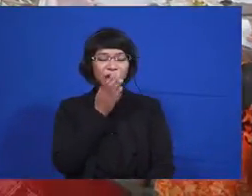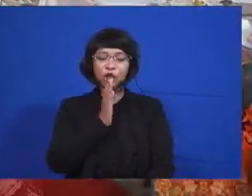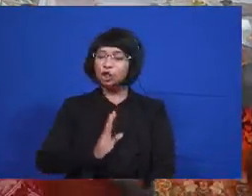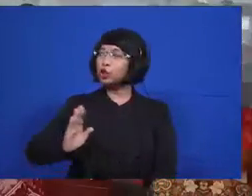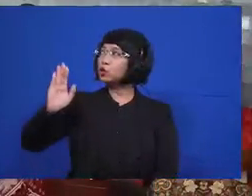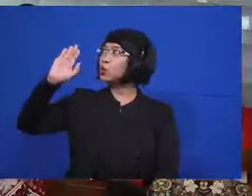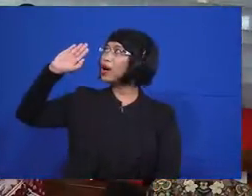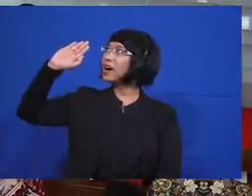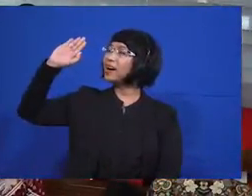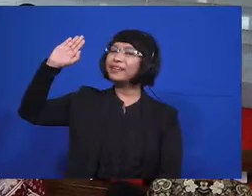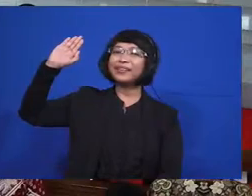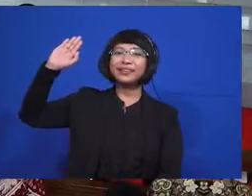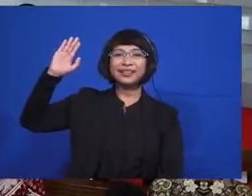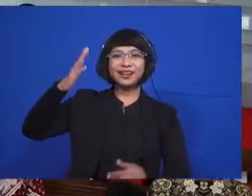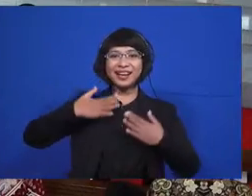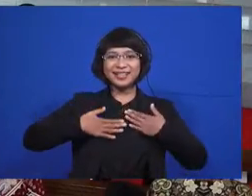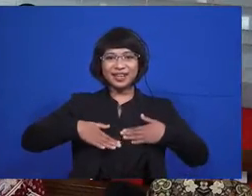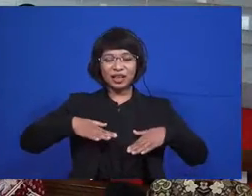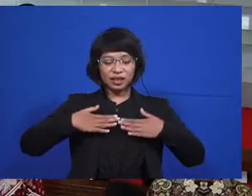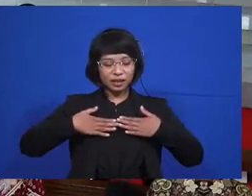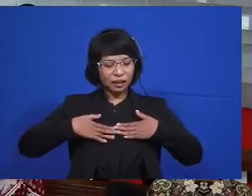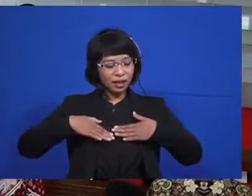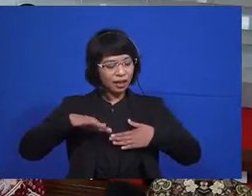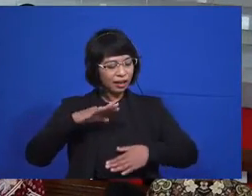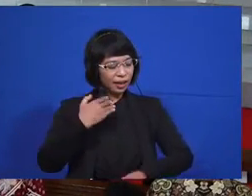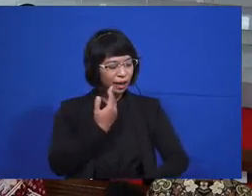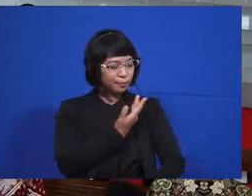Tuhan, kasihanilah kami.